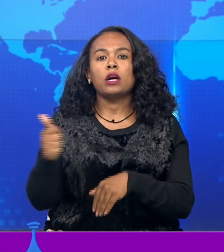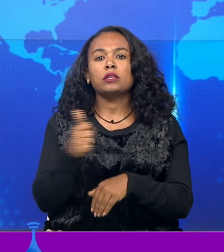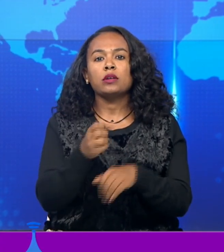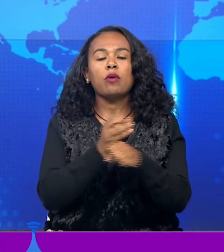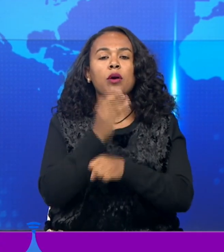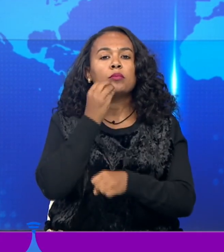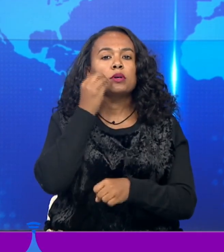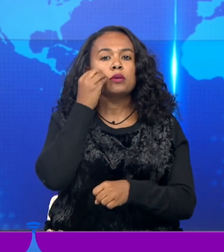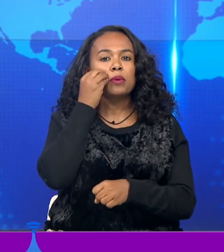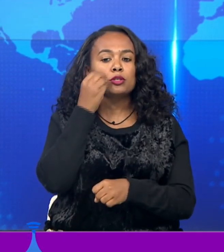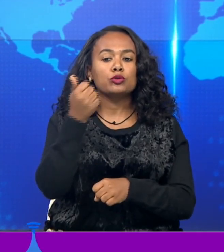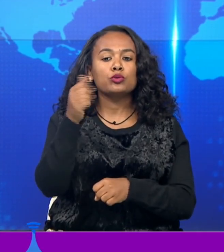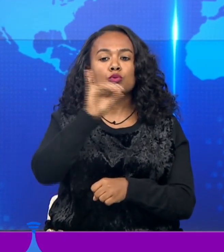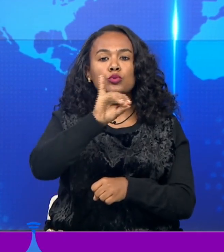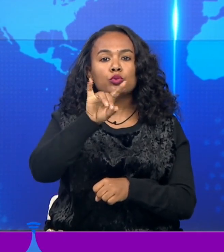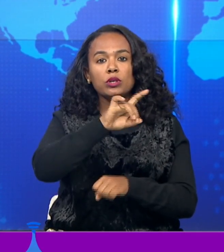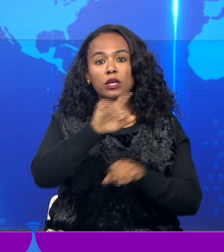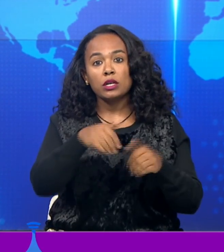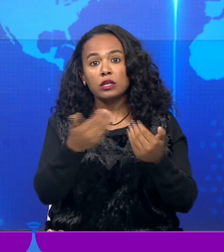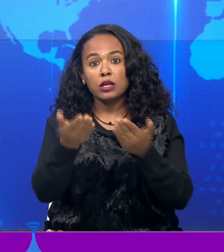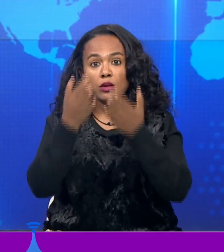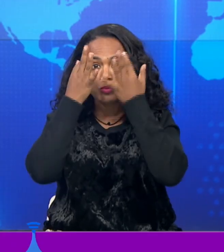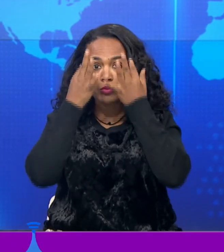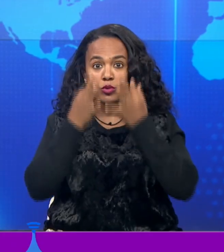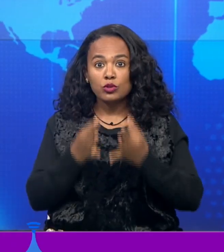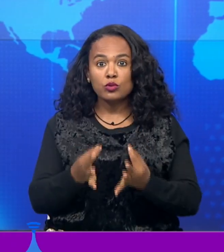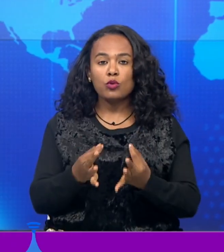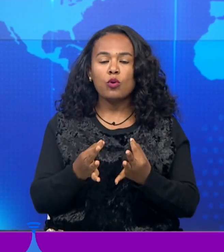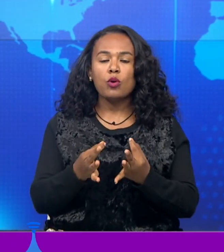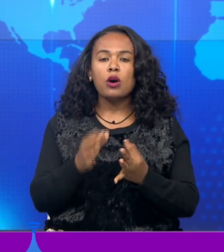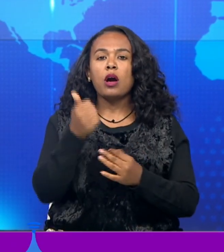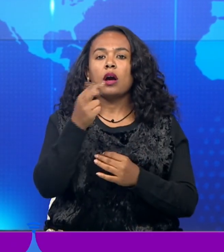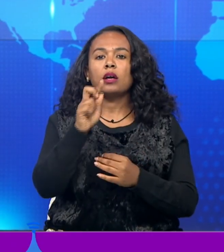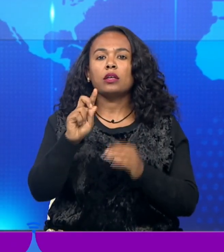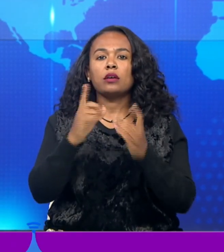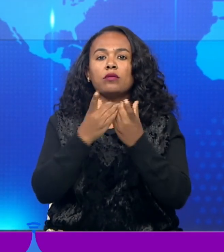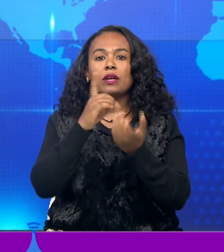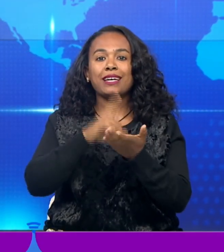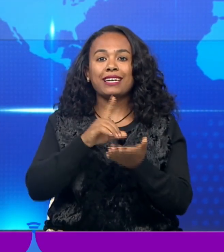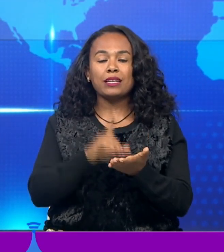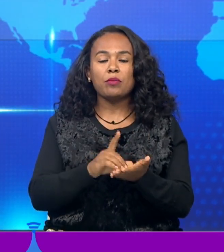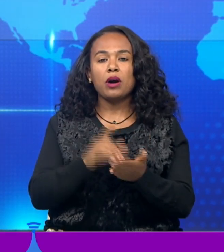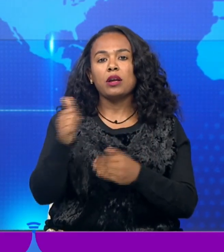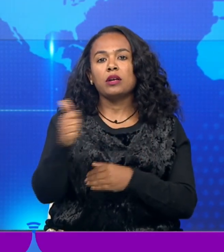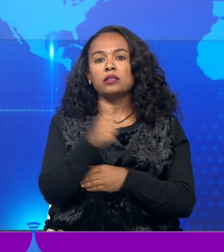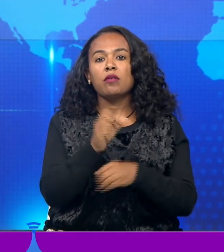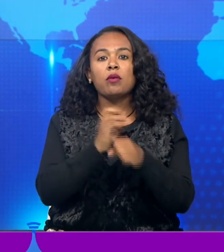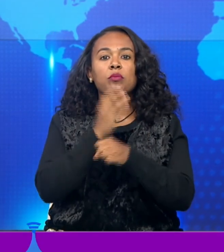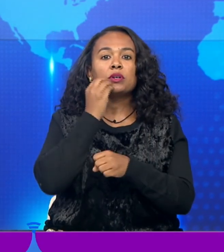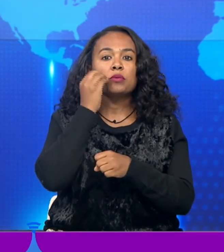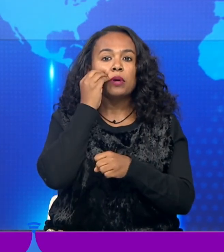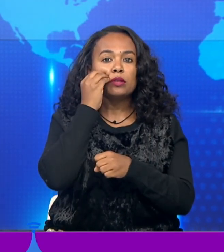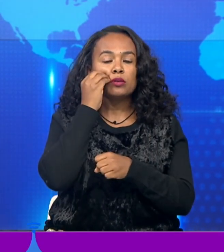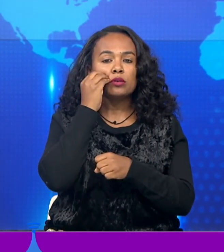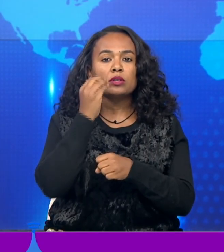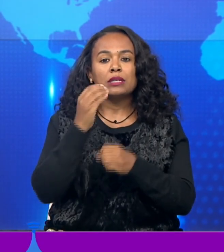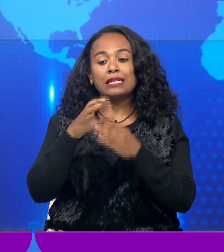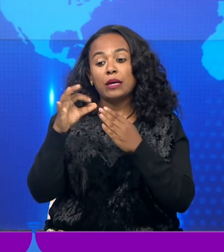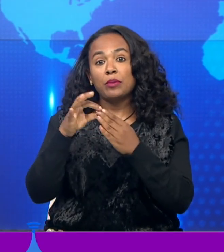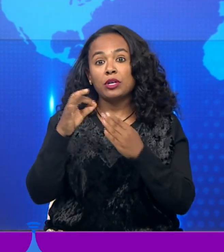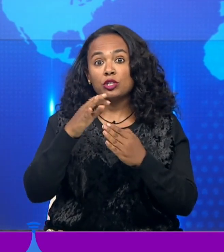ቤት እጩ ሆኜ እንድቀርብ ወስኖ በአቃቂ ቃሊቲ ክፍለ ከተማ ለአዲስ አበባ ምክር ቤት